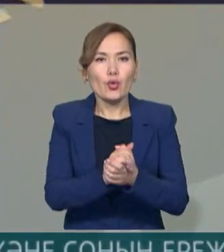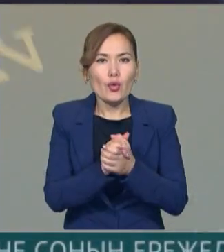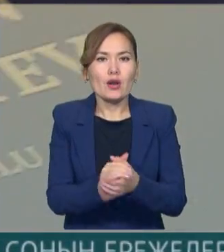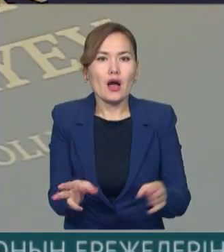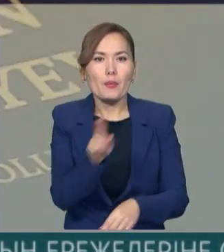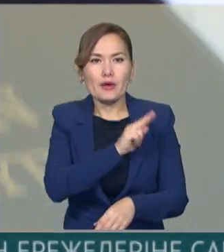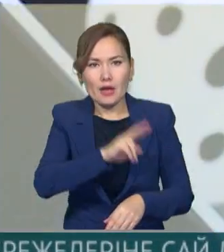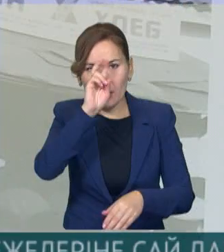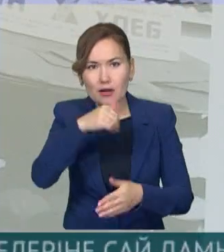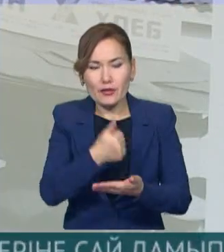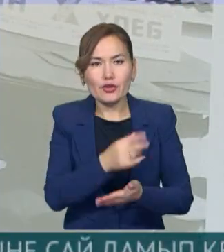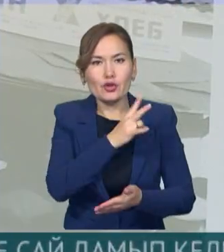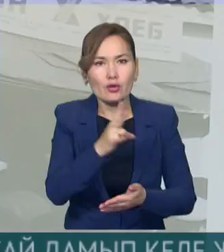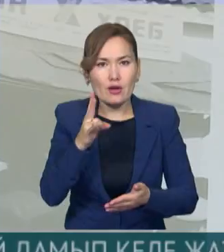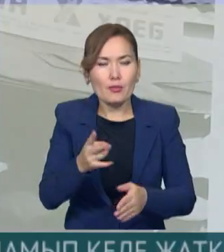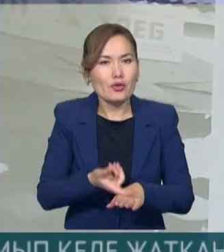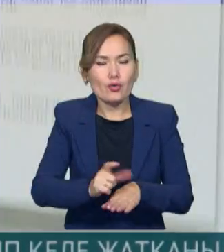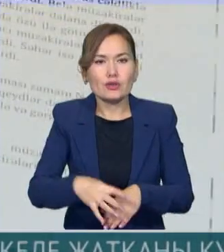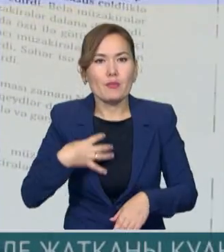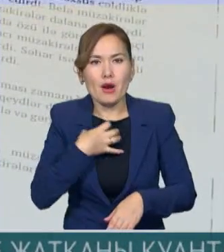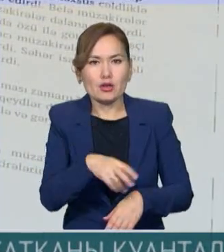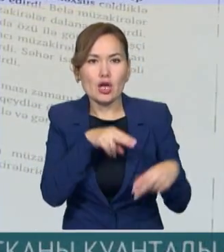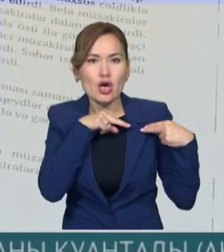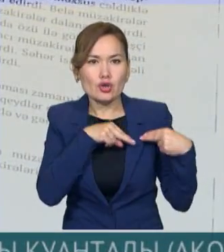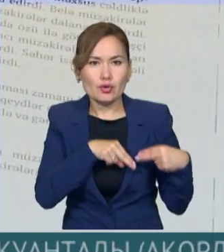орнатуындағы елбасының маңызды рөлін атап өтеді.